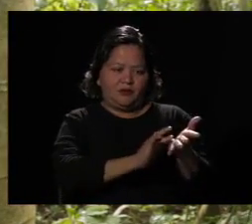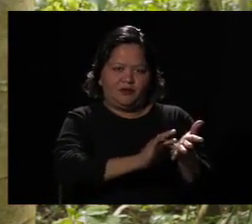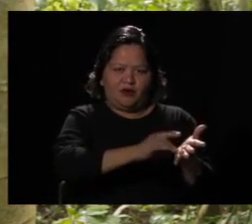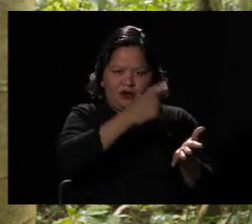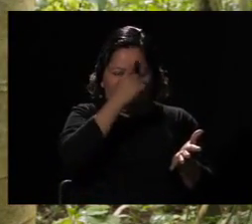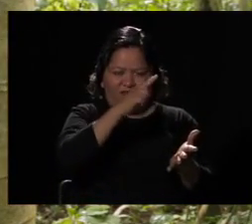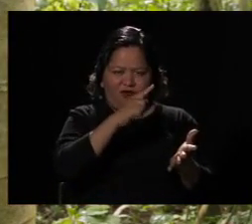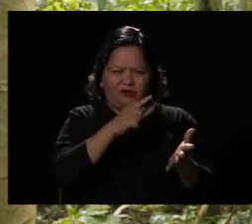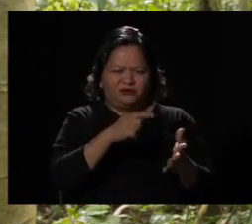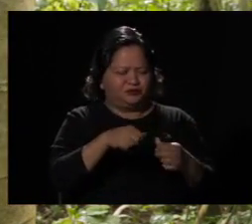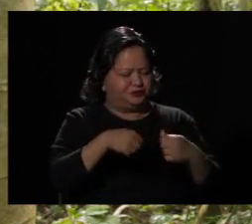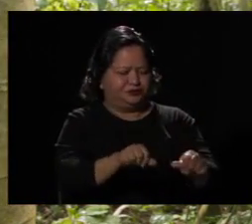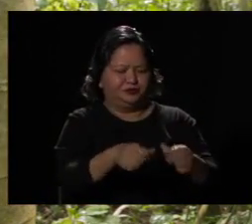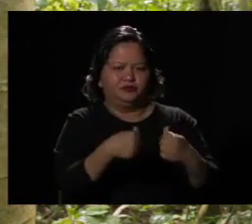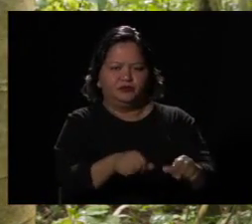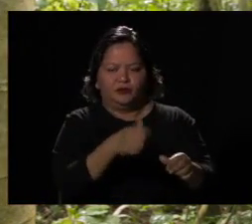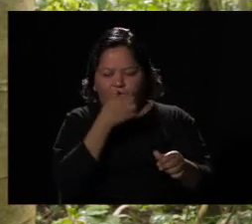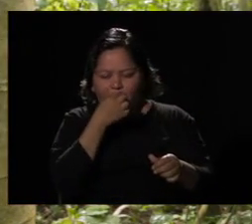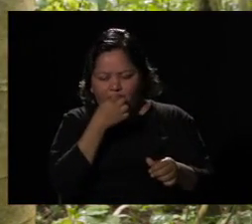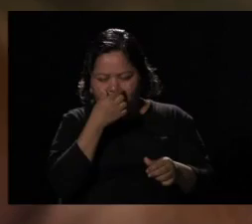Amot pasmun ginehi.